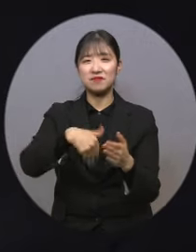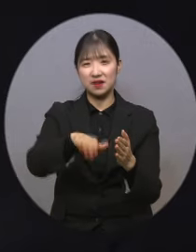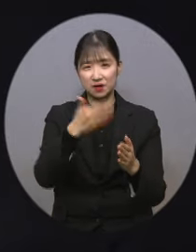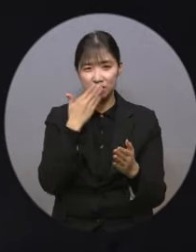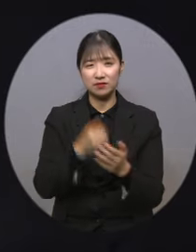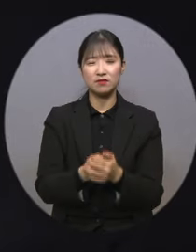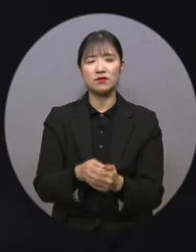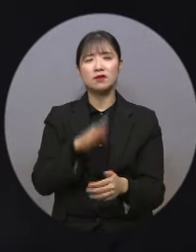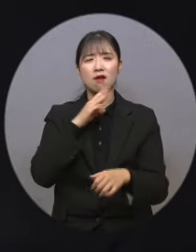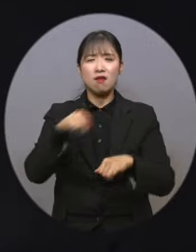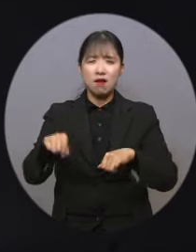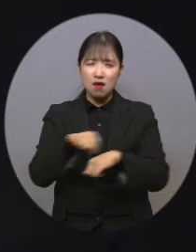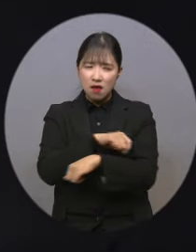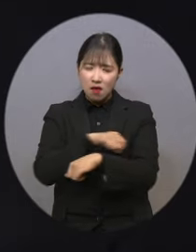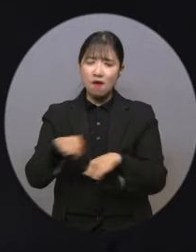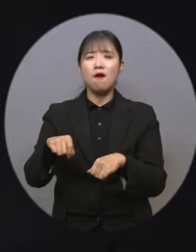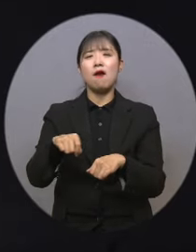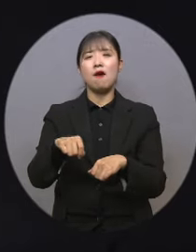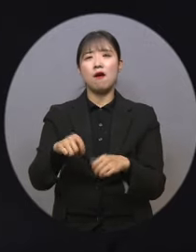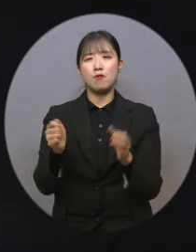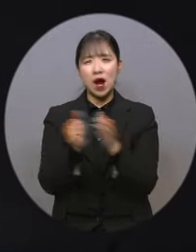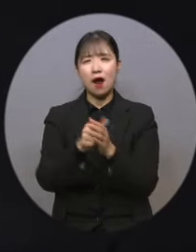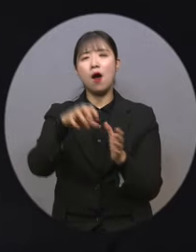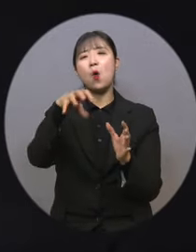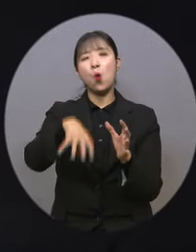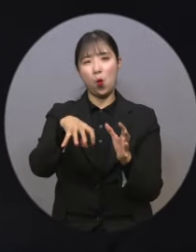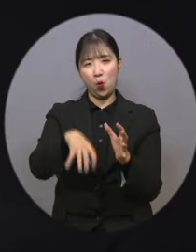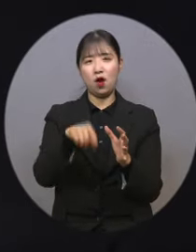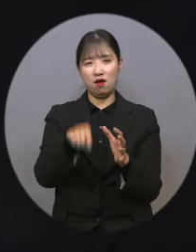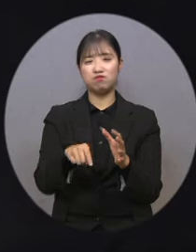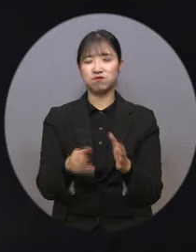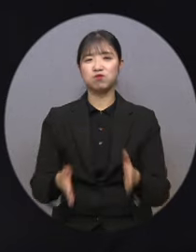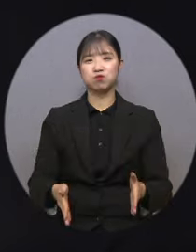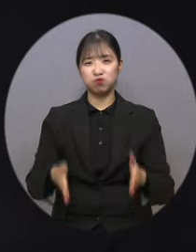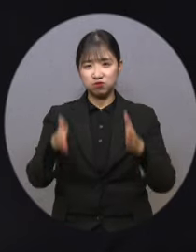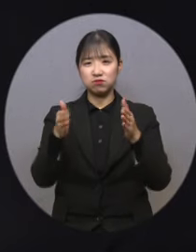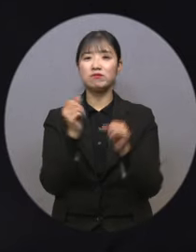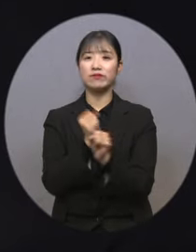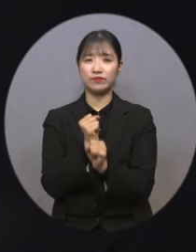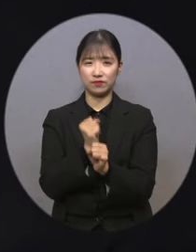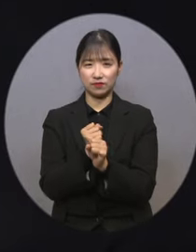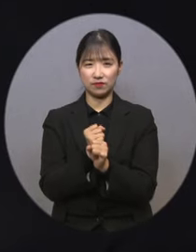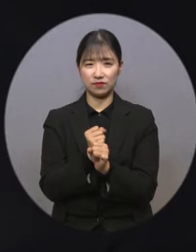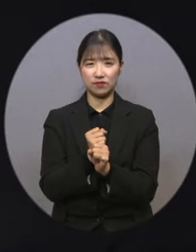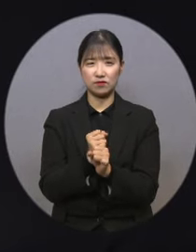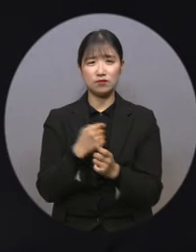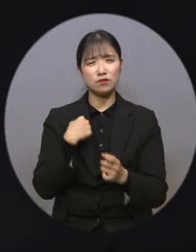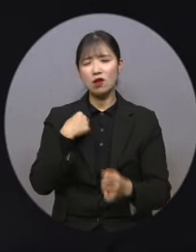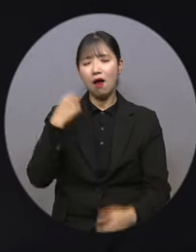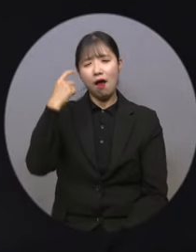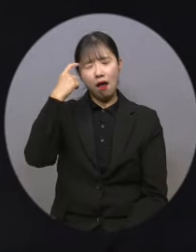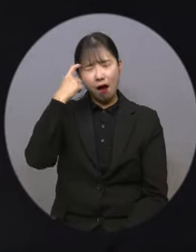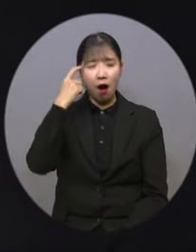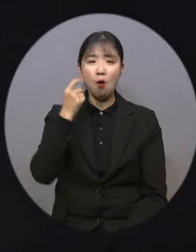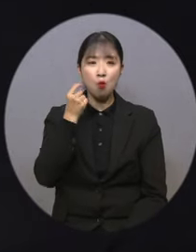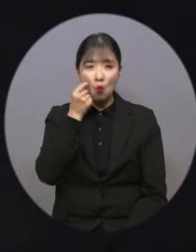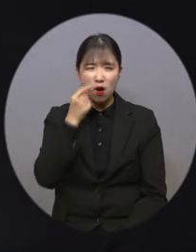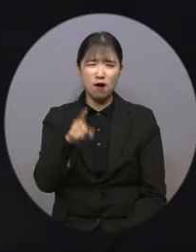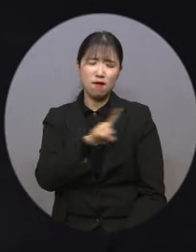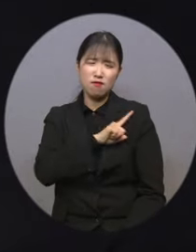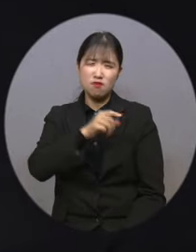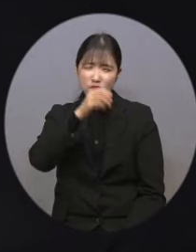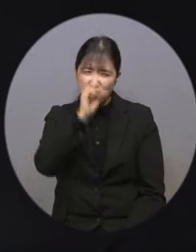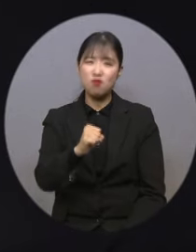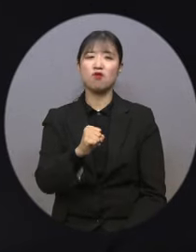특수한 공간을 첨단 주된 2 우리가 엄청나게 상상할 수 없는 최고의